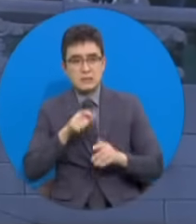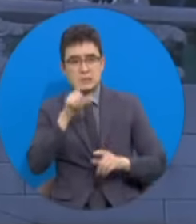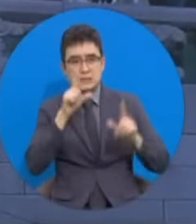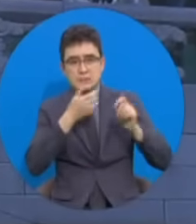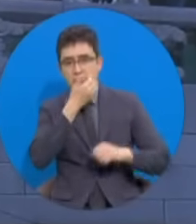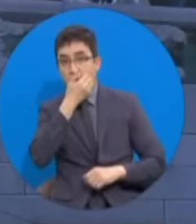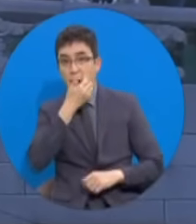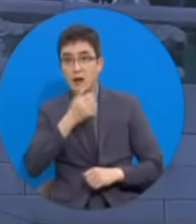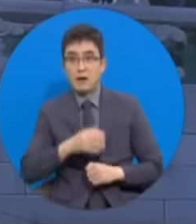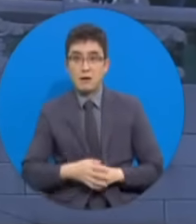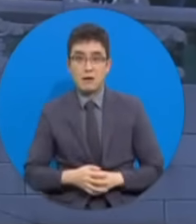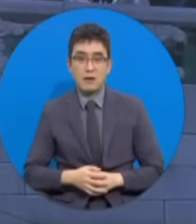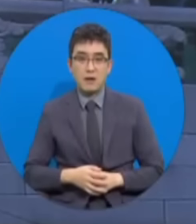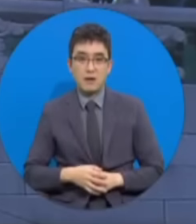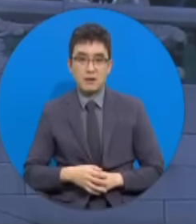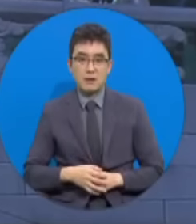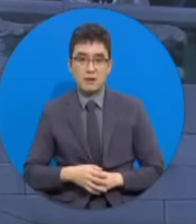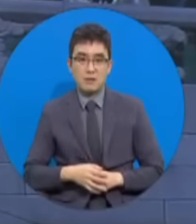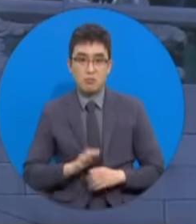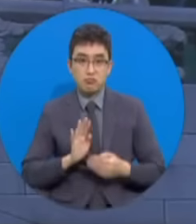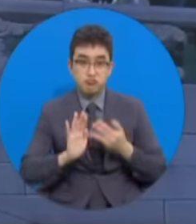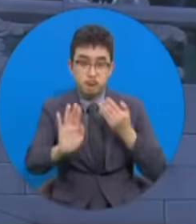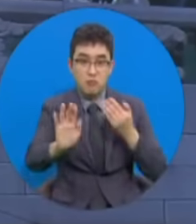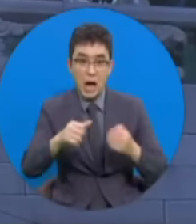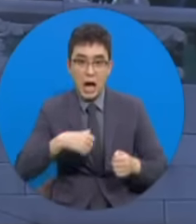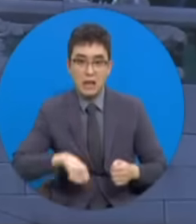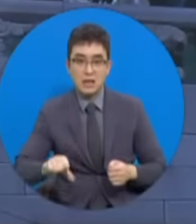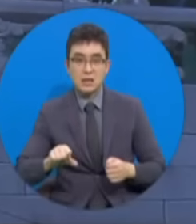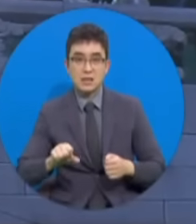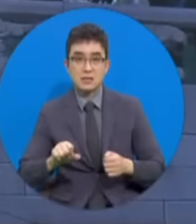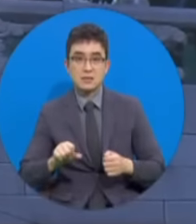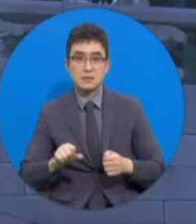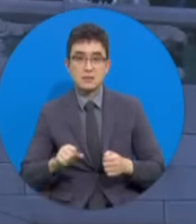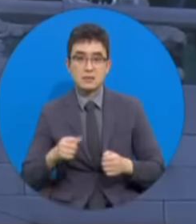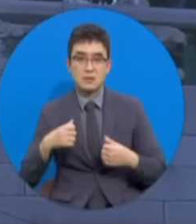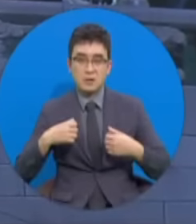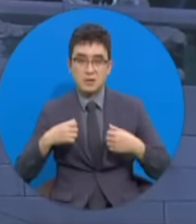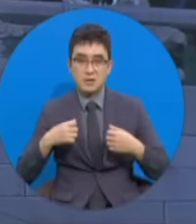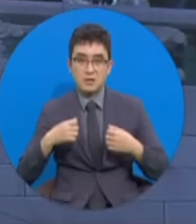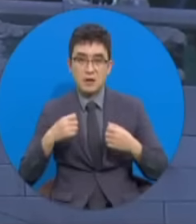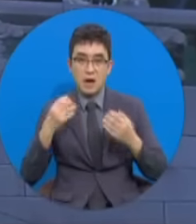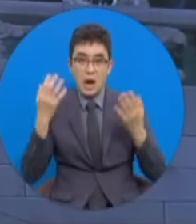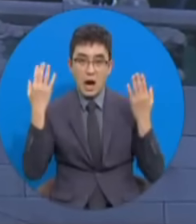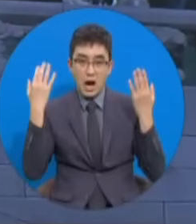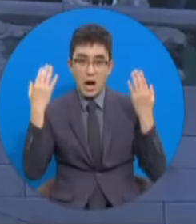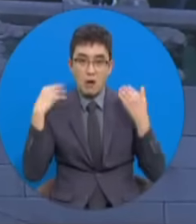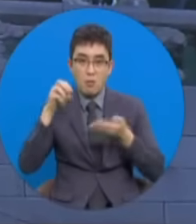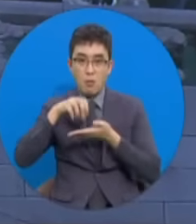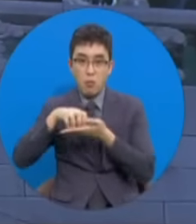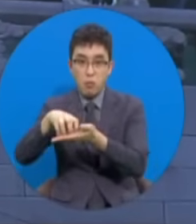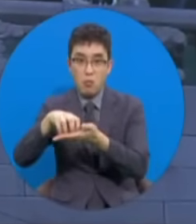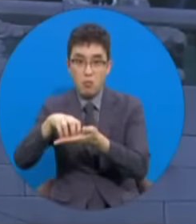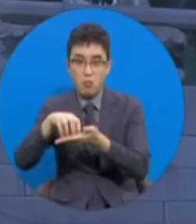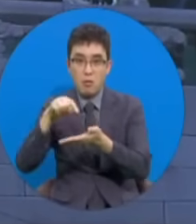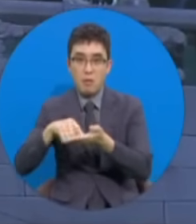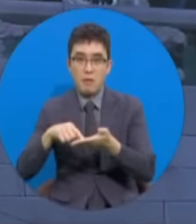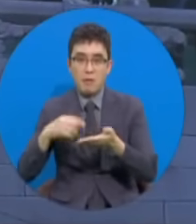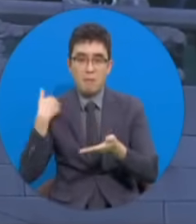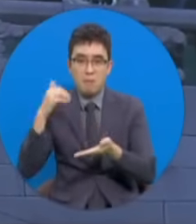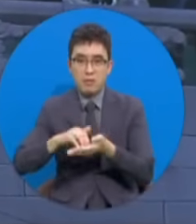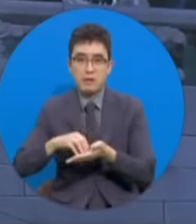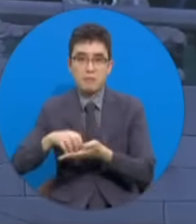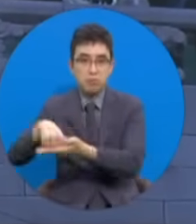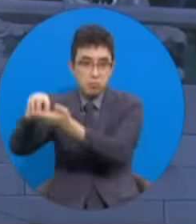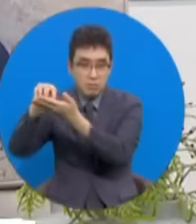그러니까 아들이 학위를 반납하고 딸이 항소를 취하했잖아요. 예. 그런데 정작 이 사태의